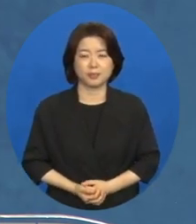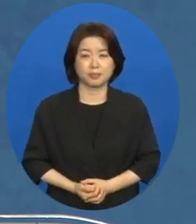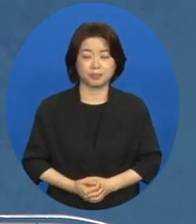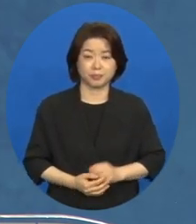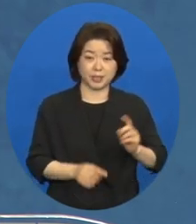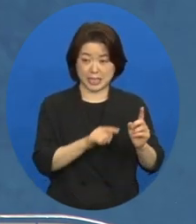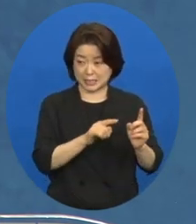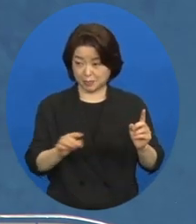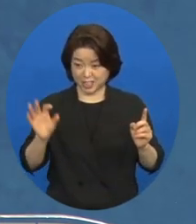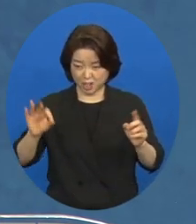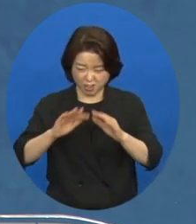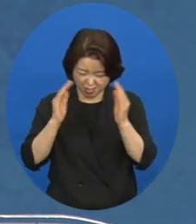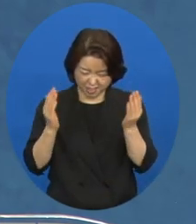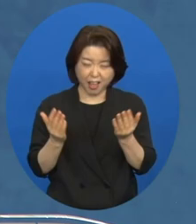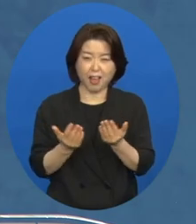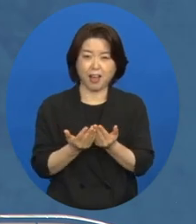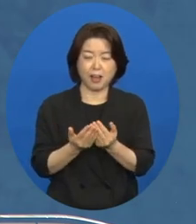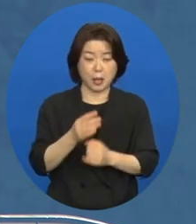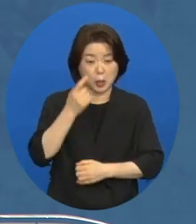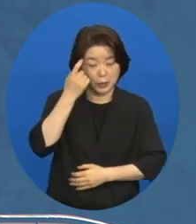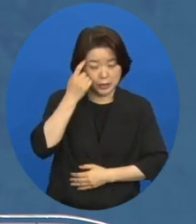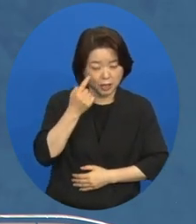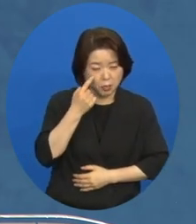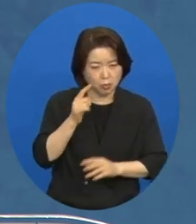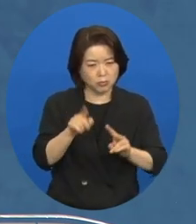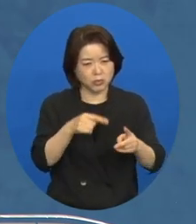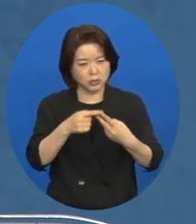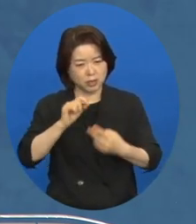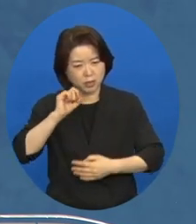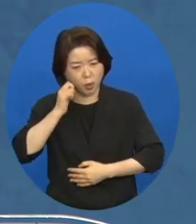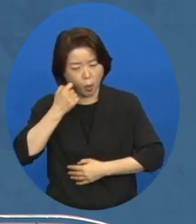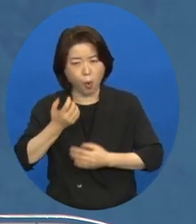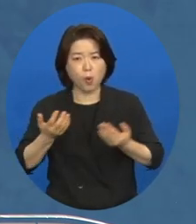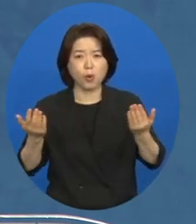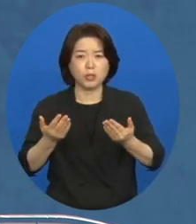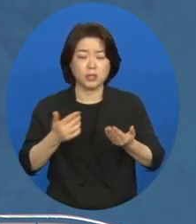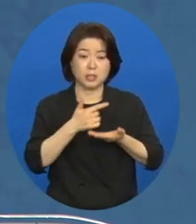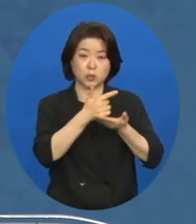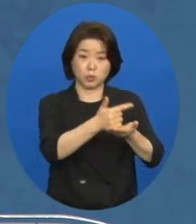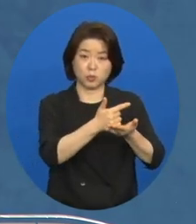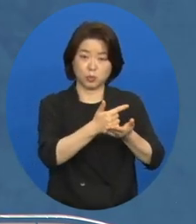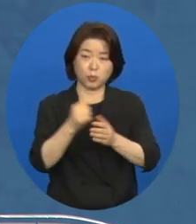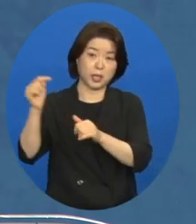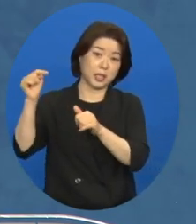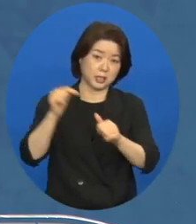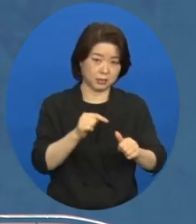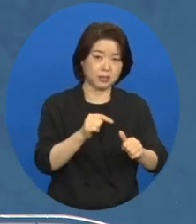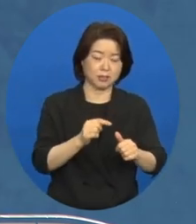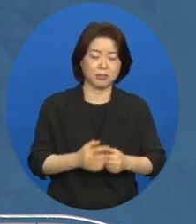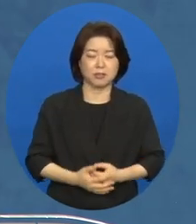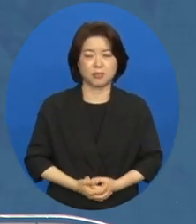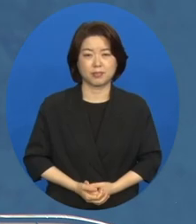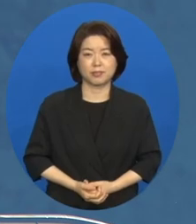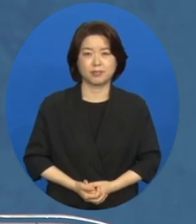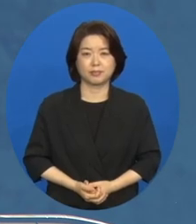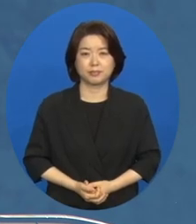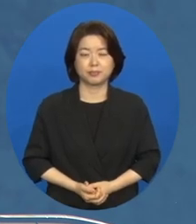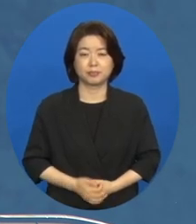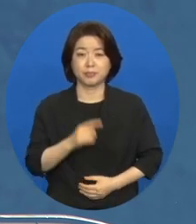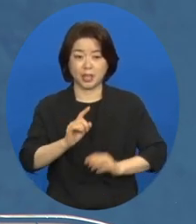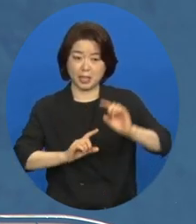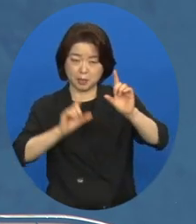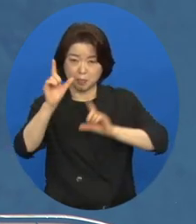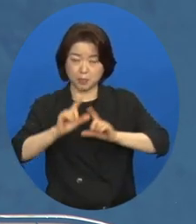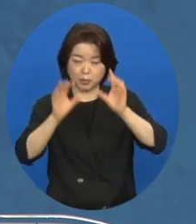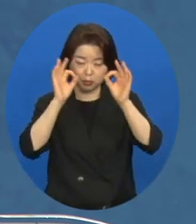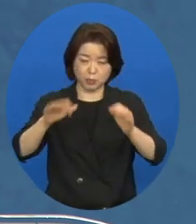하나부터 열까지 생각해보면 이해할 수 없는 일을 노아에게 시키신 것이죠. 이 모습을